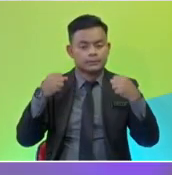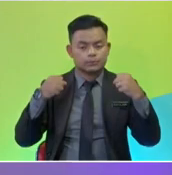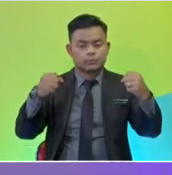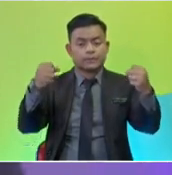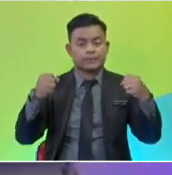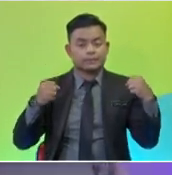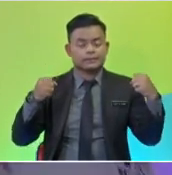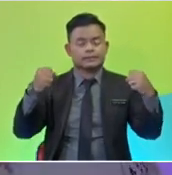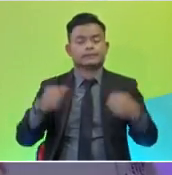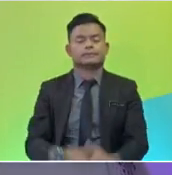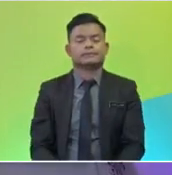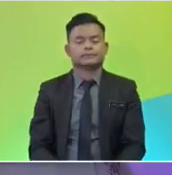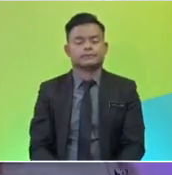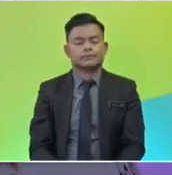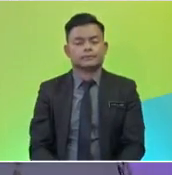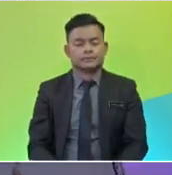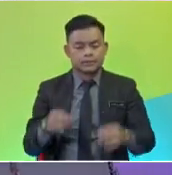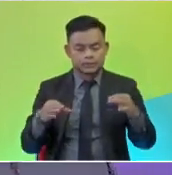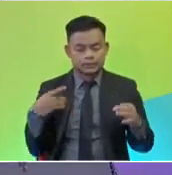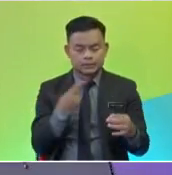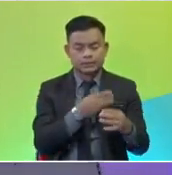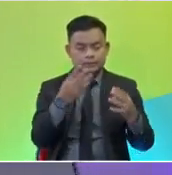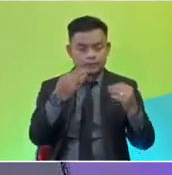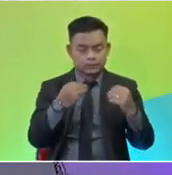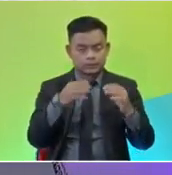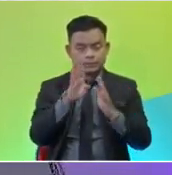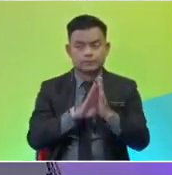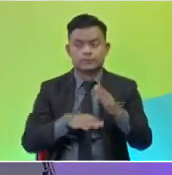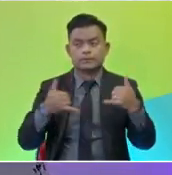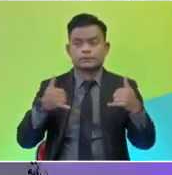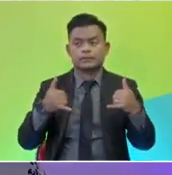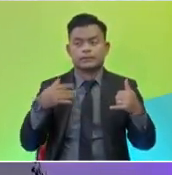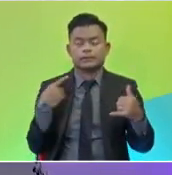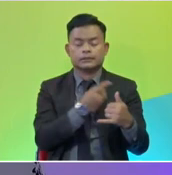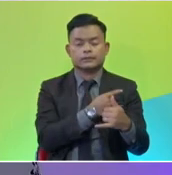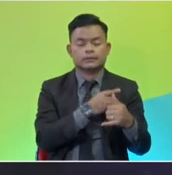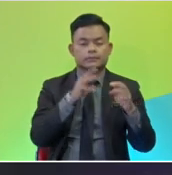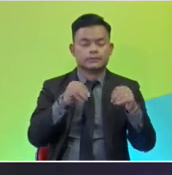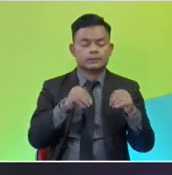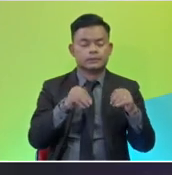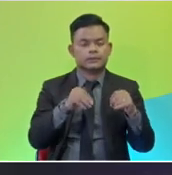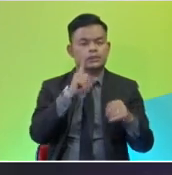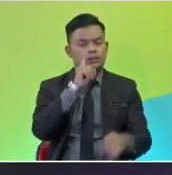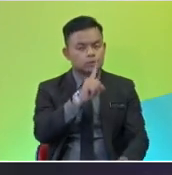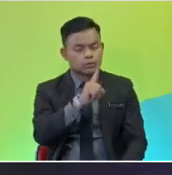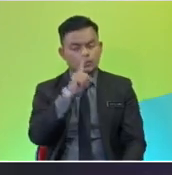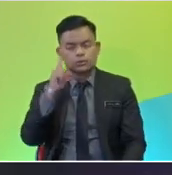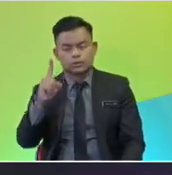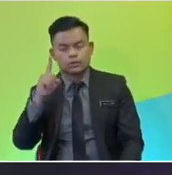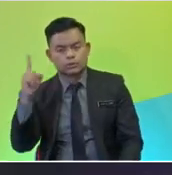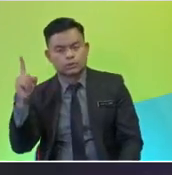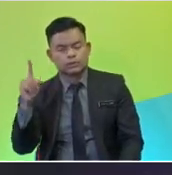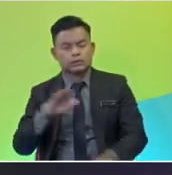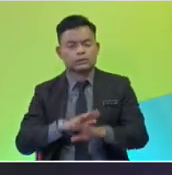buai okey kalau kita nak bermain buai kita mestilah bergilir bergilir-gilir di mana Kalau kita